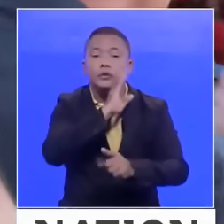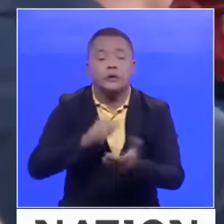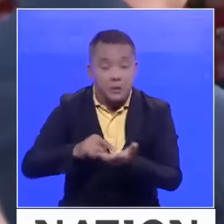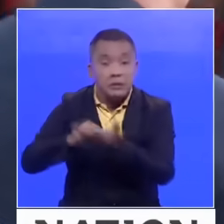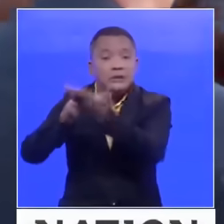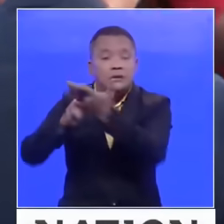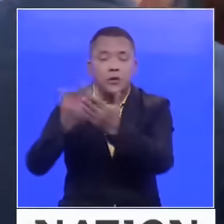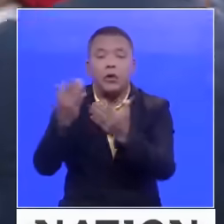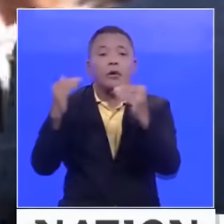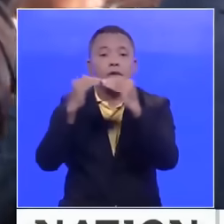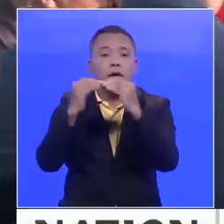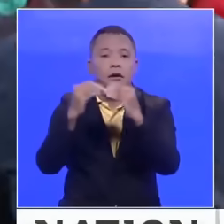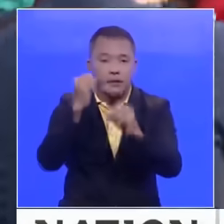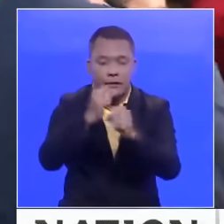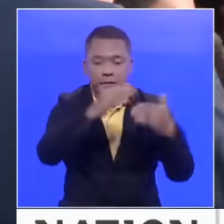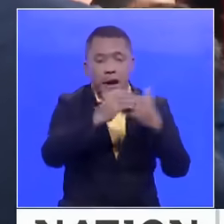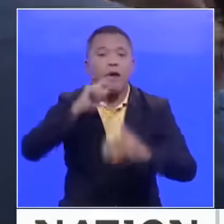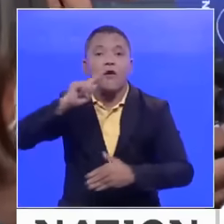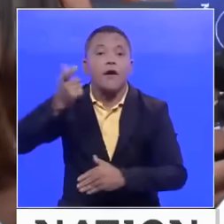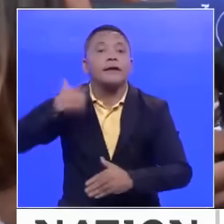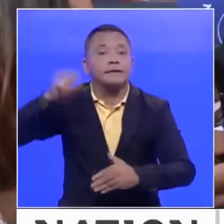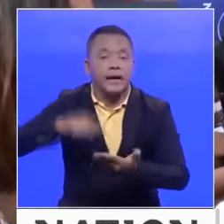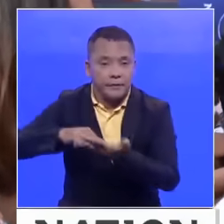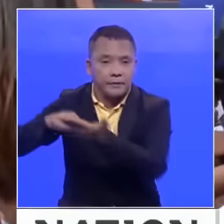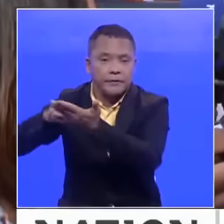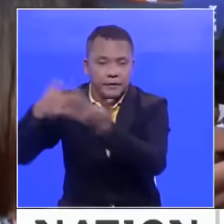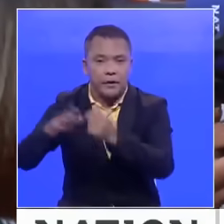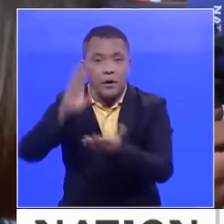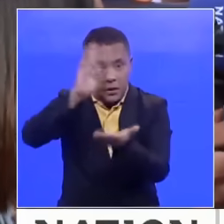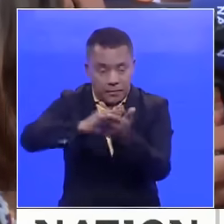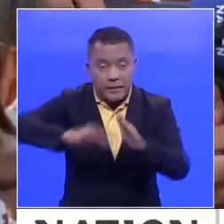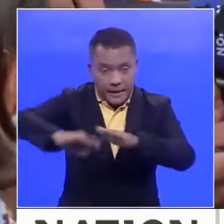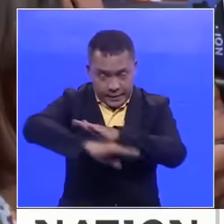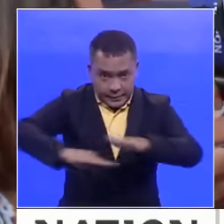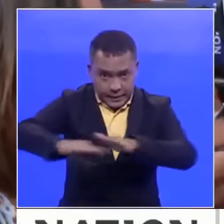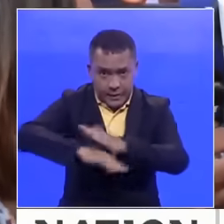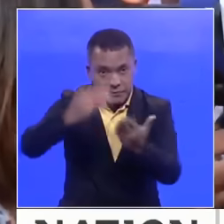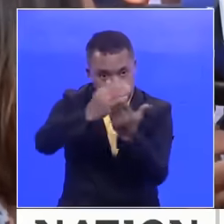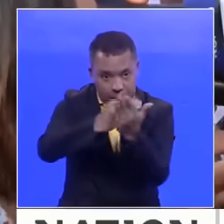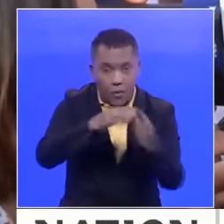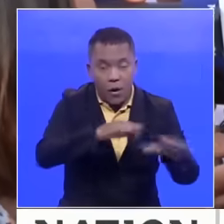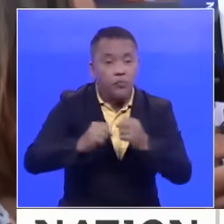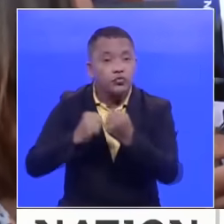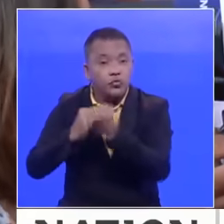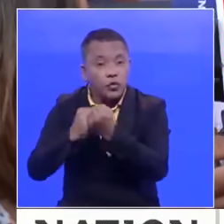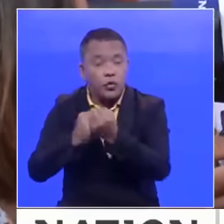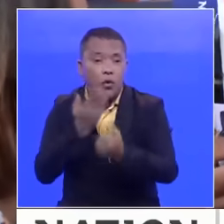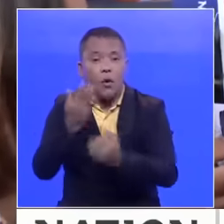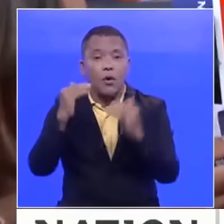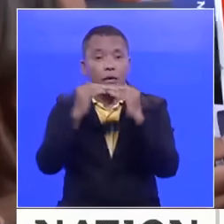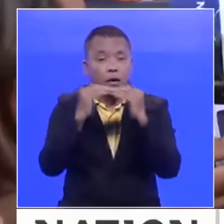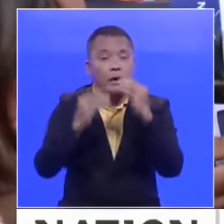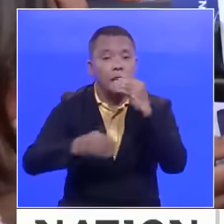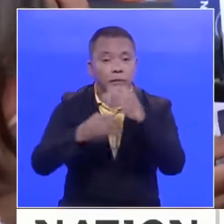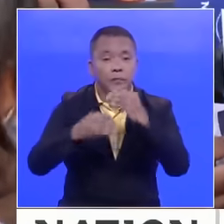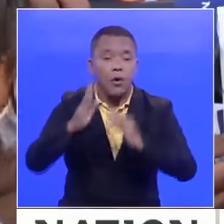ขอกเป็นธรรก็พาตัวไปฟ้องศาลเลยแล้วไอ้เรื่องข้อมูลเรื่องของการเตรียมสู้เนี่ยที่บอกจะร้องขอความเป็นธเพิ่มเติมของอดีต